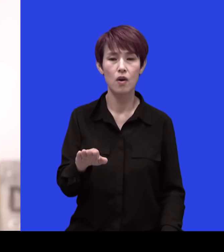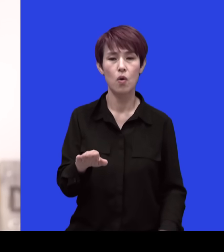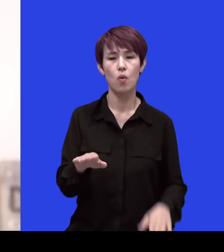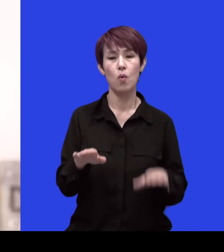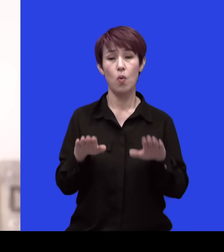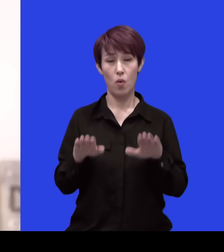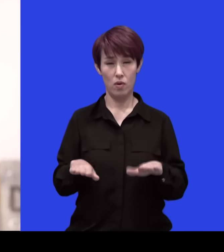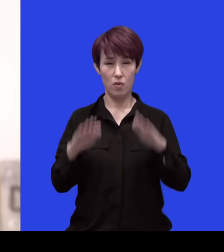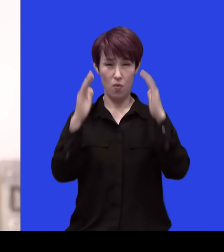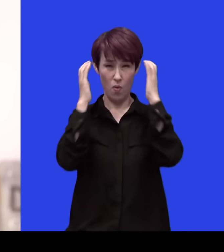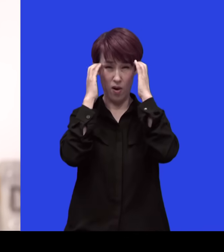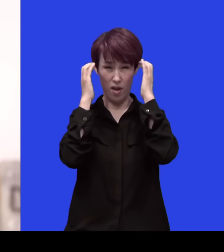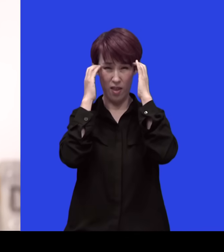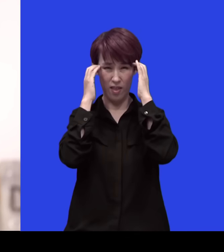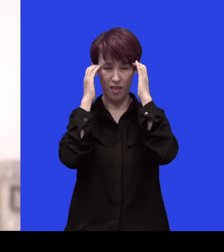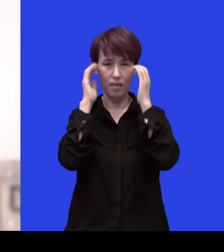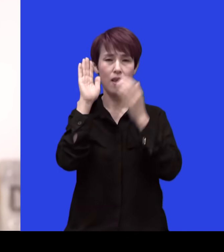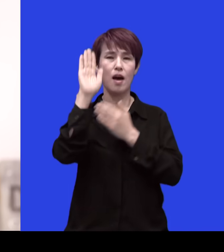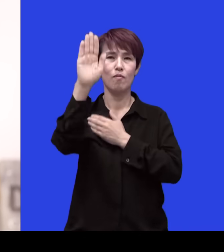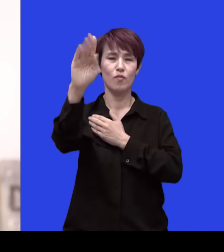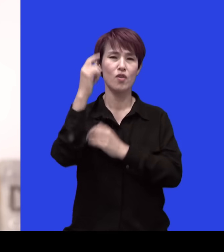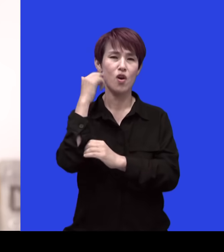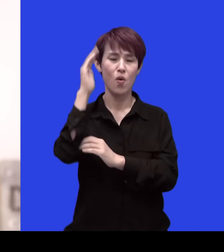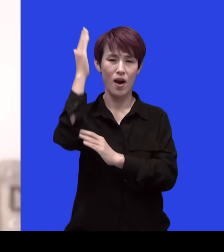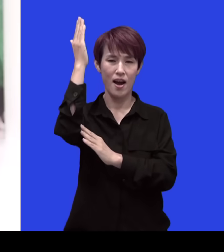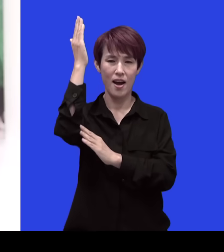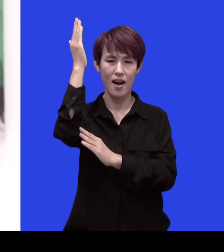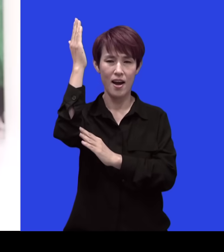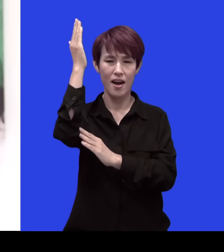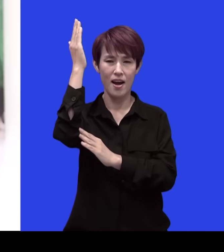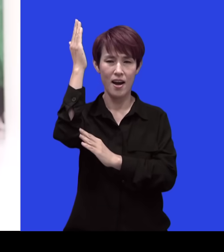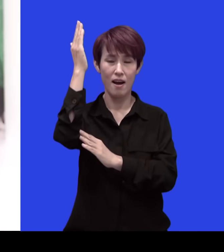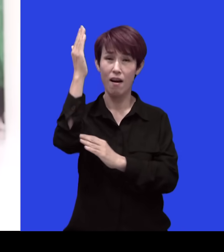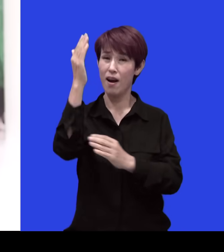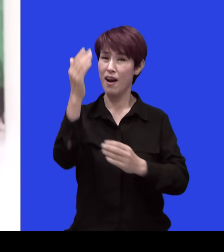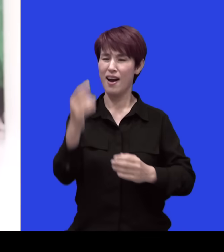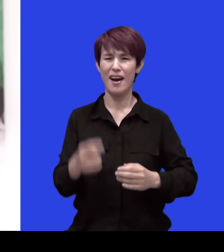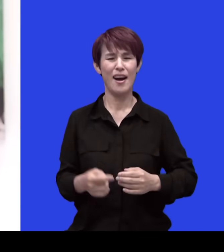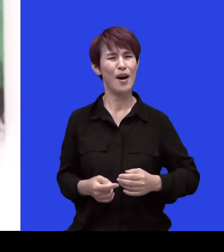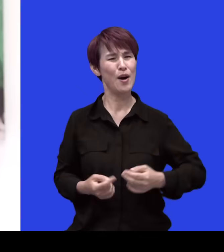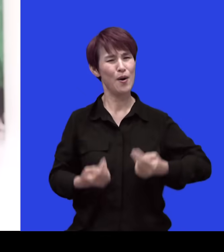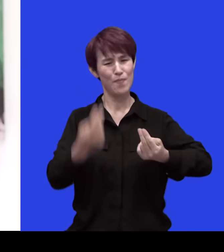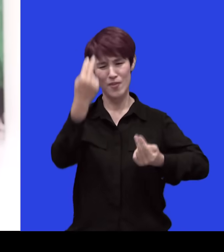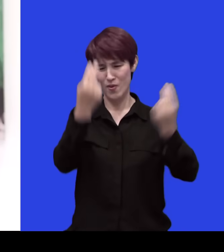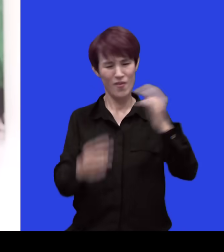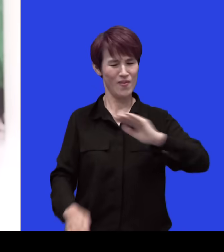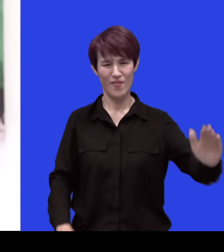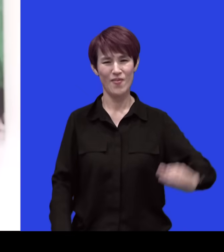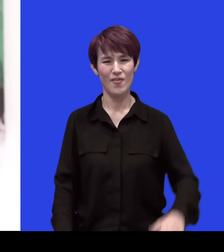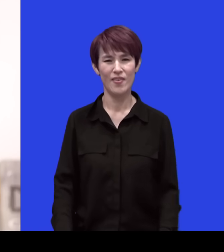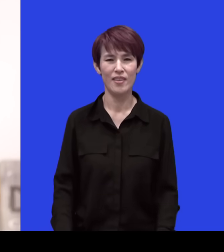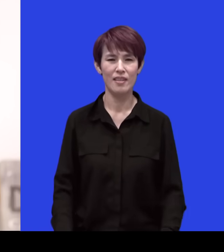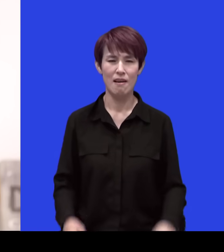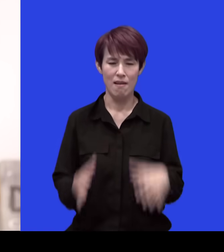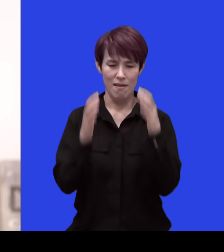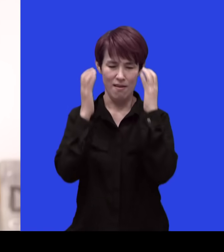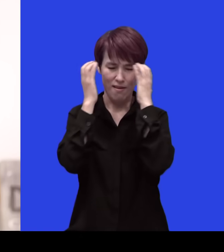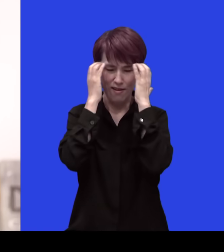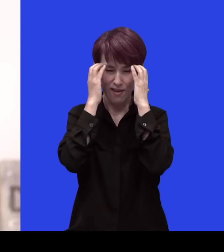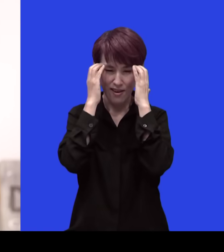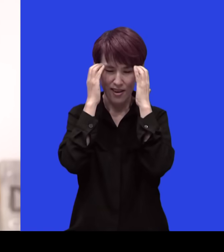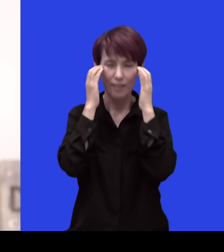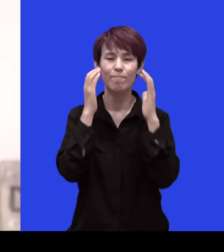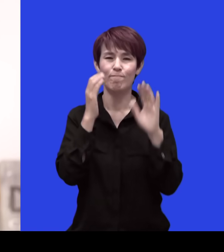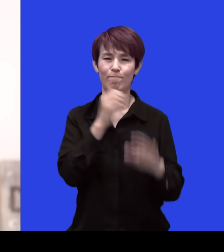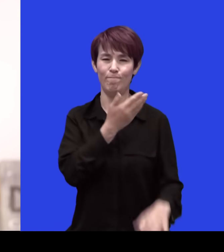오늘의 고난은 장차받을 영광에 좋게 비교할 수 없다 그랬잖아요. 네. 그러니까 저 하늘나라의 영광, 저